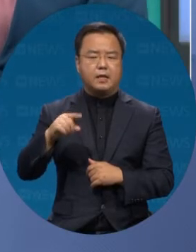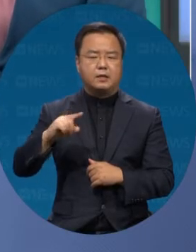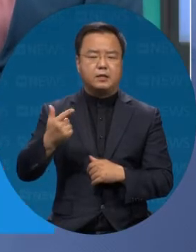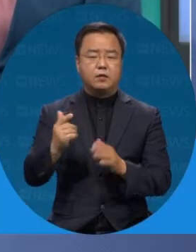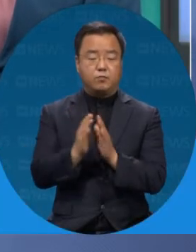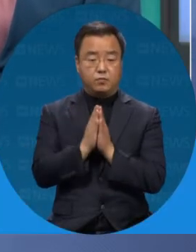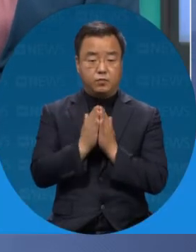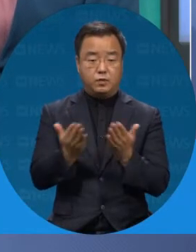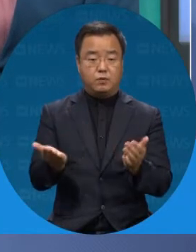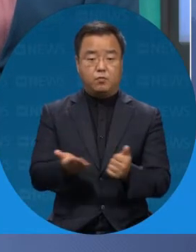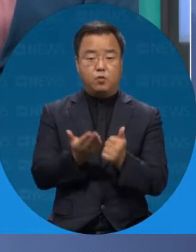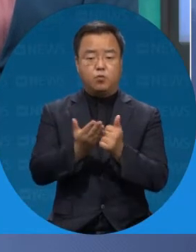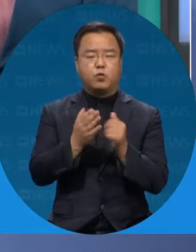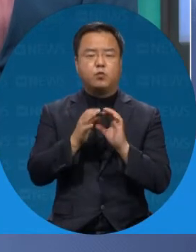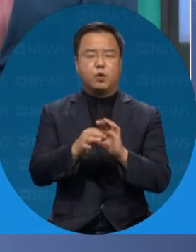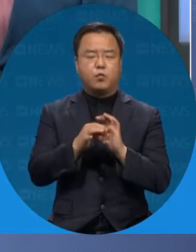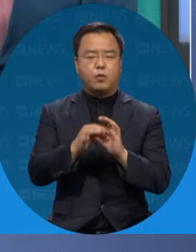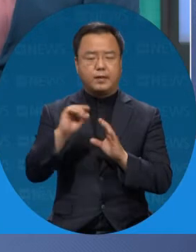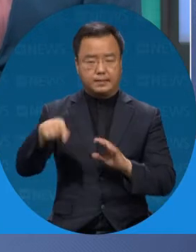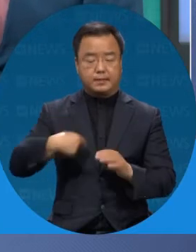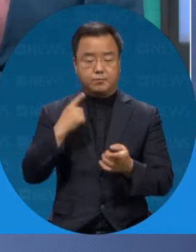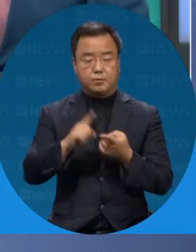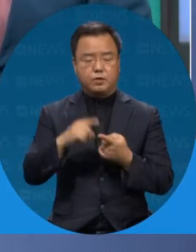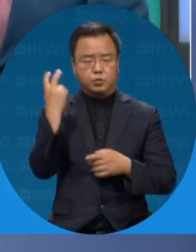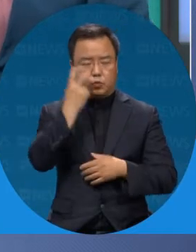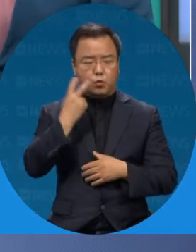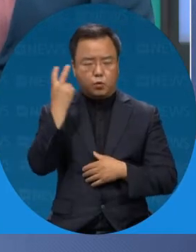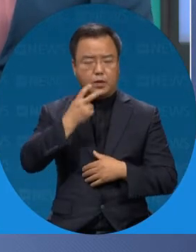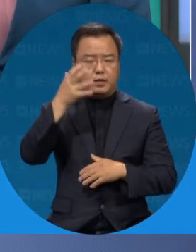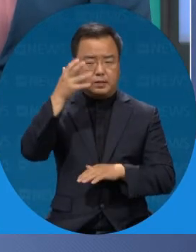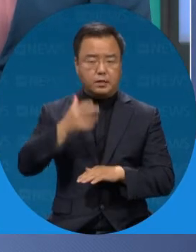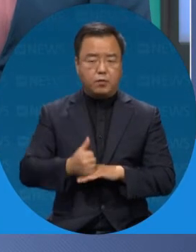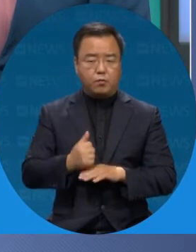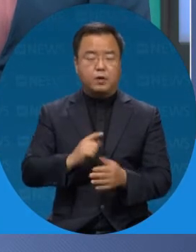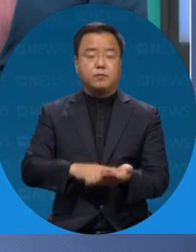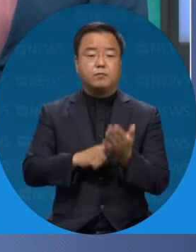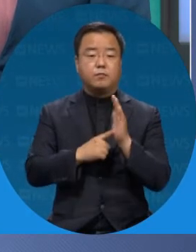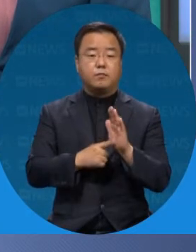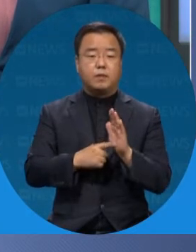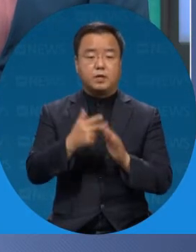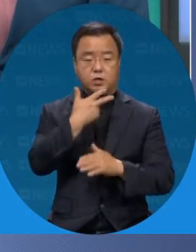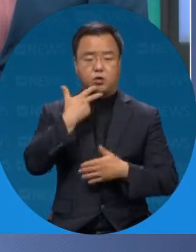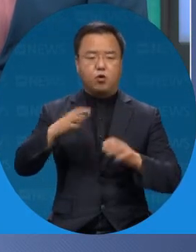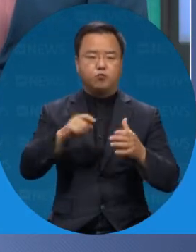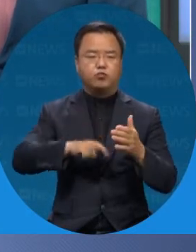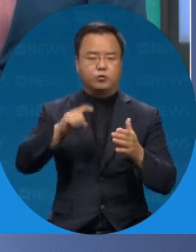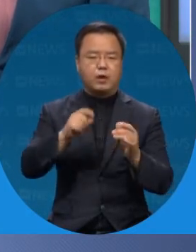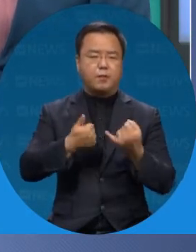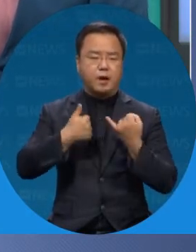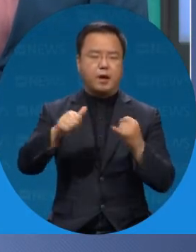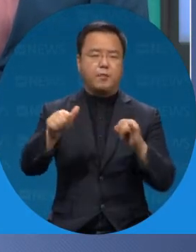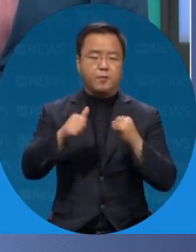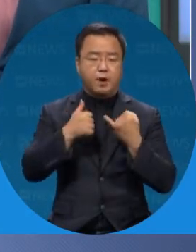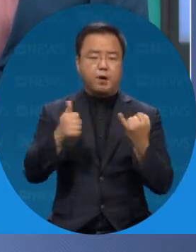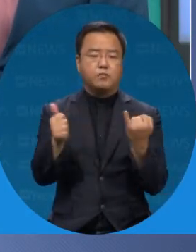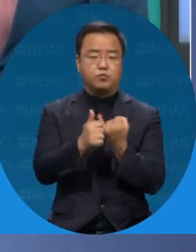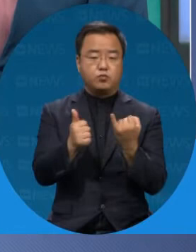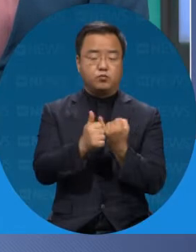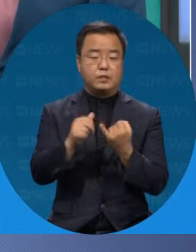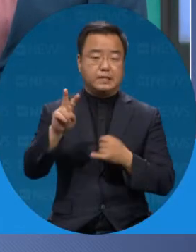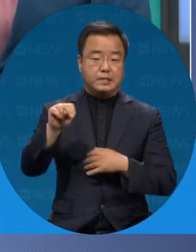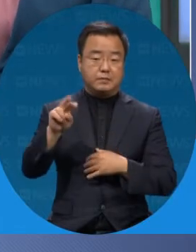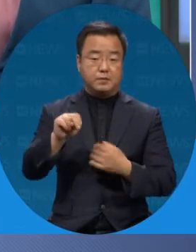보육비와 관련해 자체적으로 실시한 조사 결과를 보도했습니다. 영국 내 맞벌이 부모 2만 명을 대상으로 실시한 이